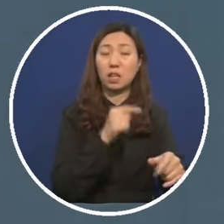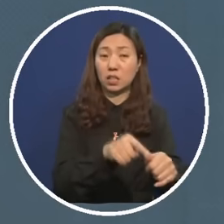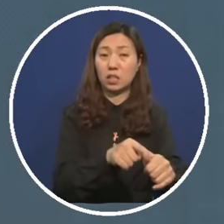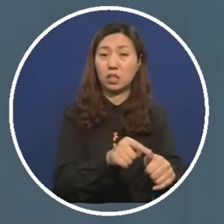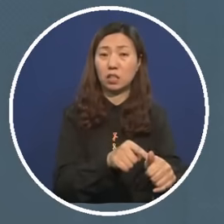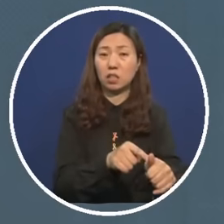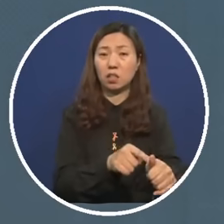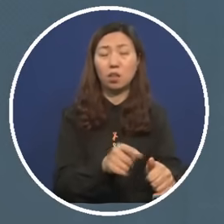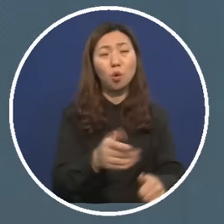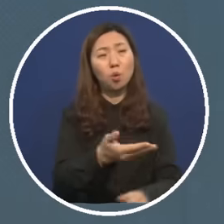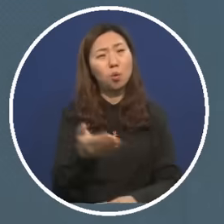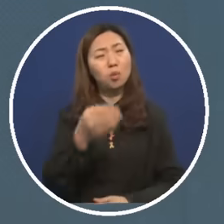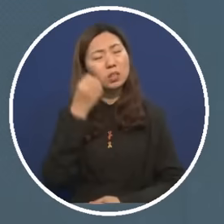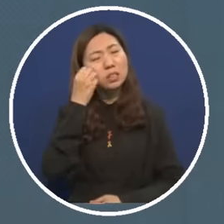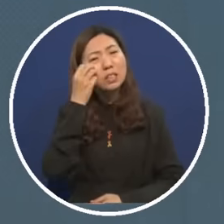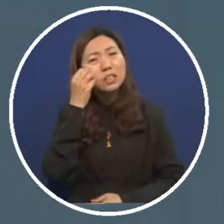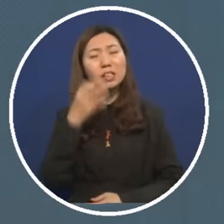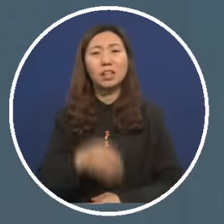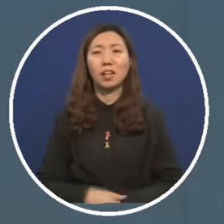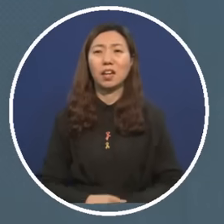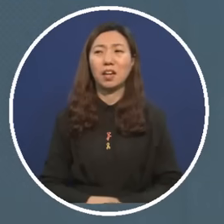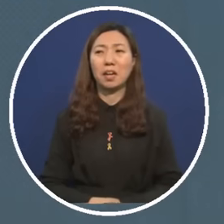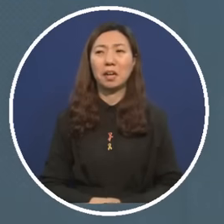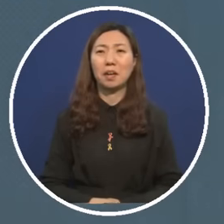근데 여러분들 보면 희한해.